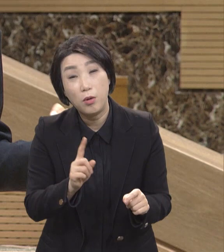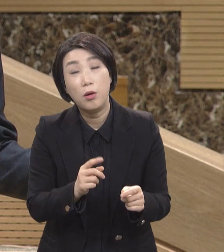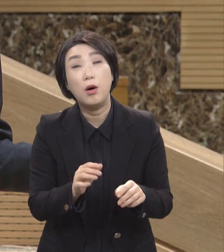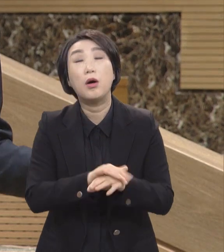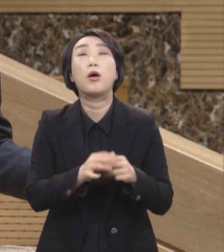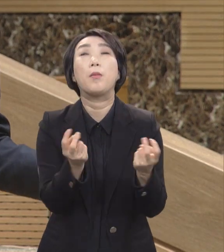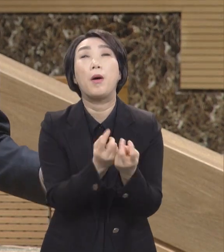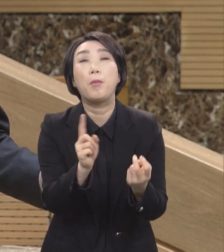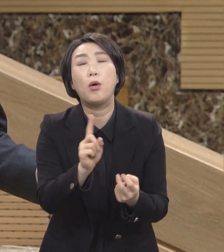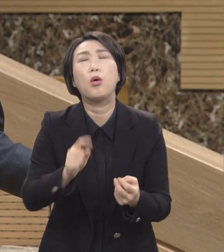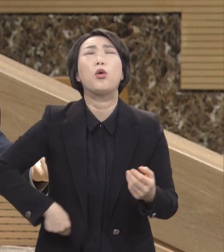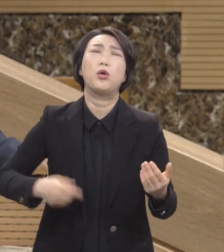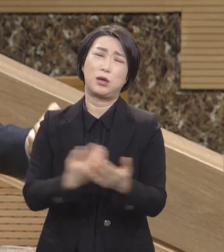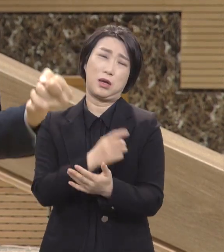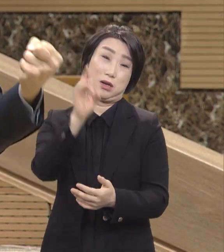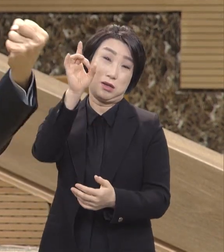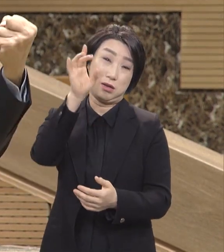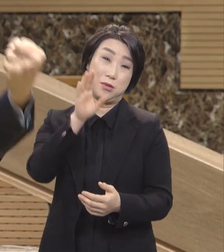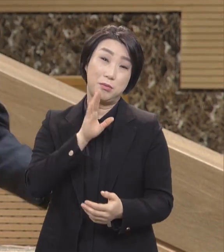없지.